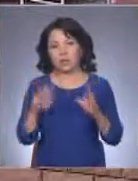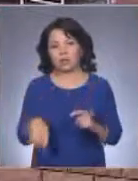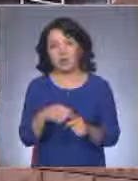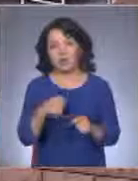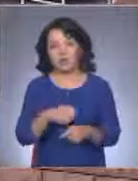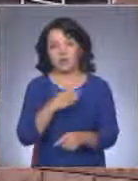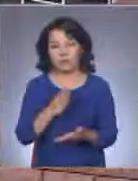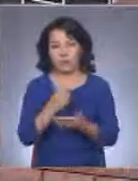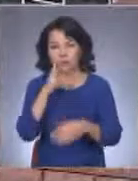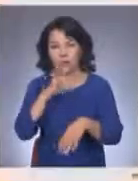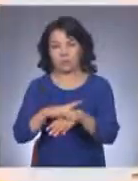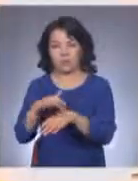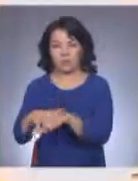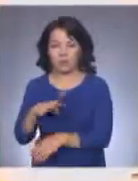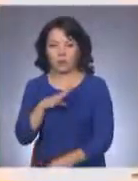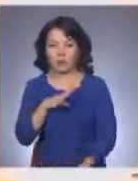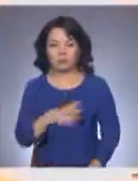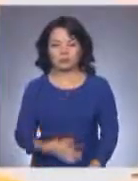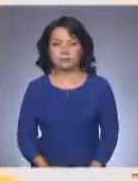бұзушылықтарға барған.